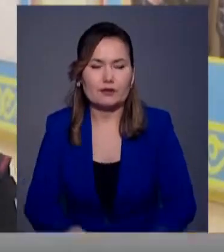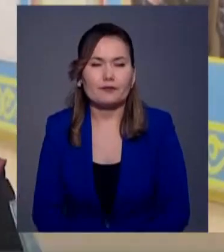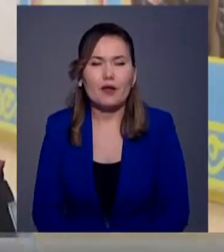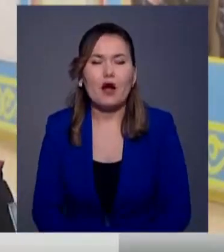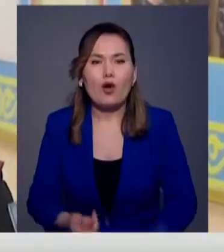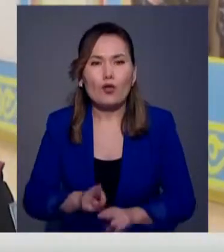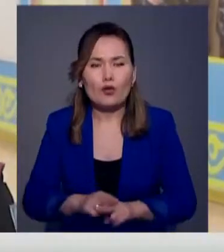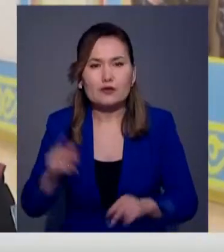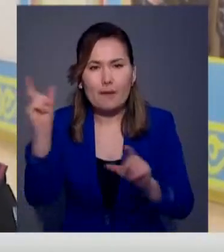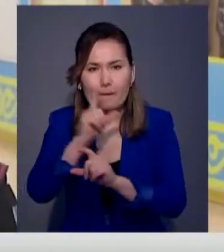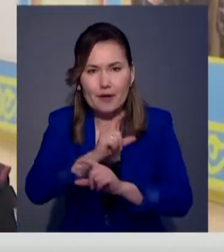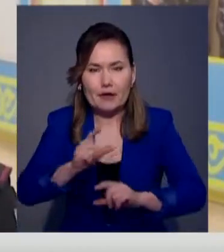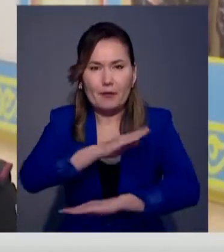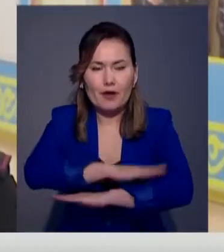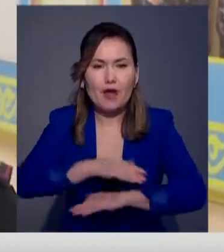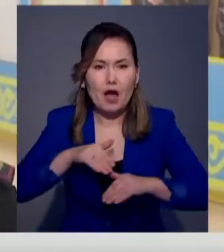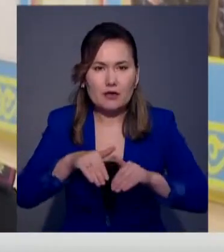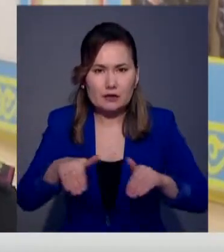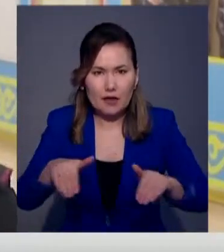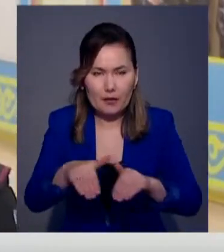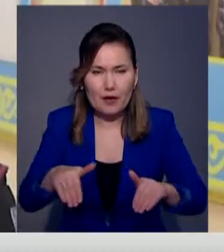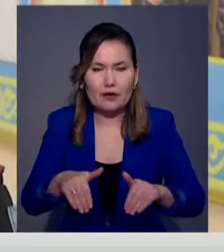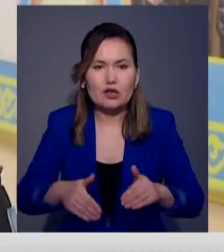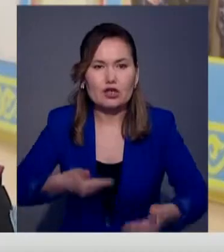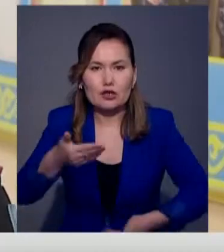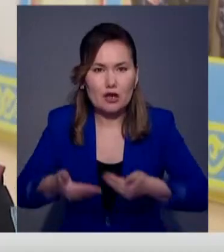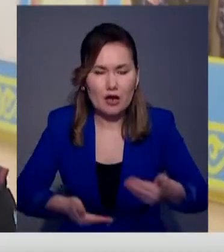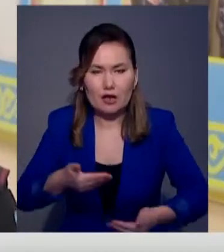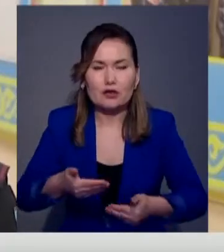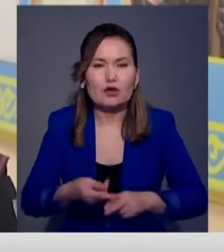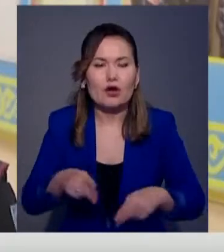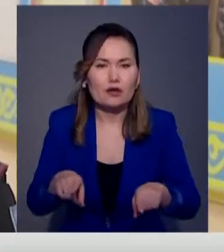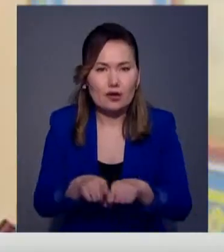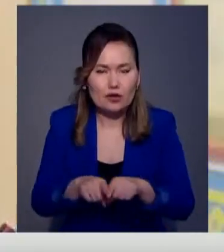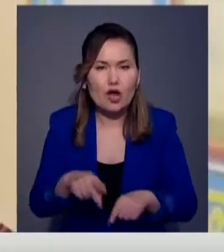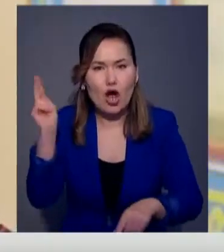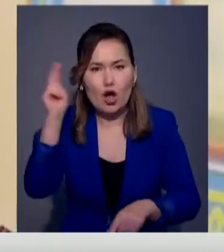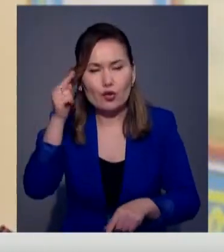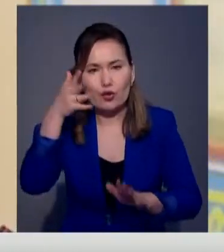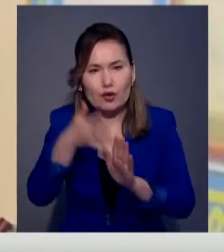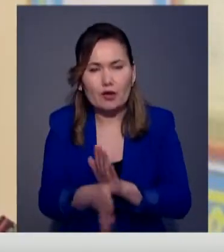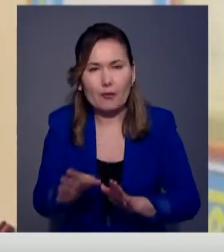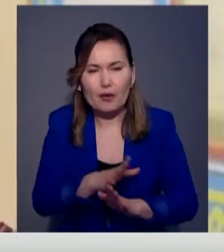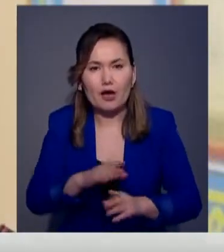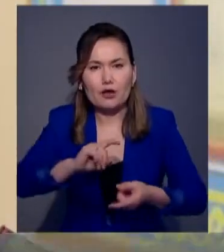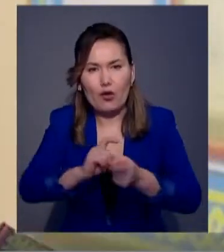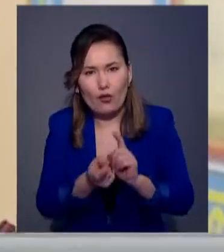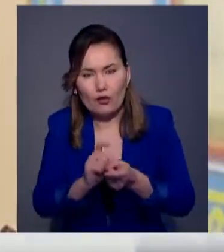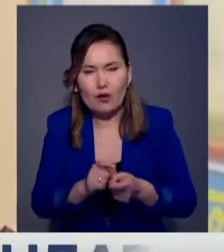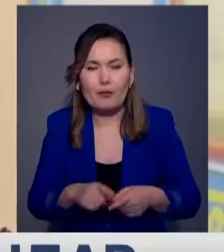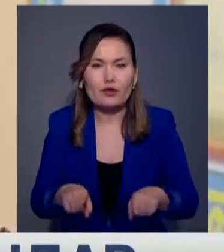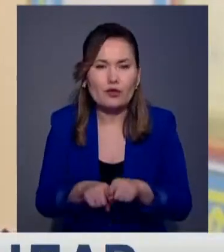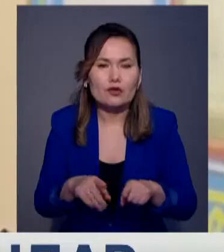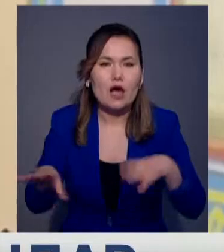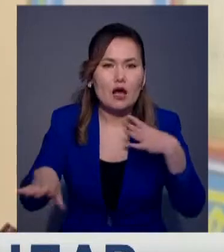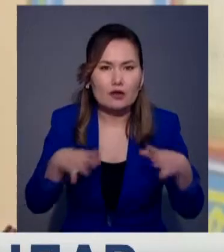үйрендім, және де саптық дайындық, яғни шагат ету деген бір бөлек, оны да үйрендім. Және қоян қолтық шайқас